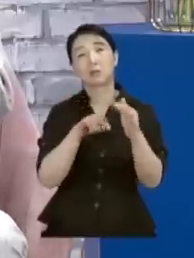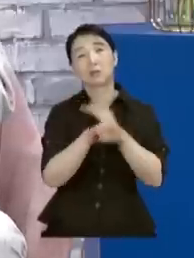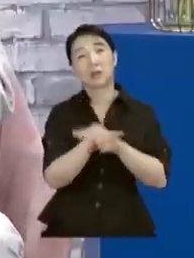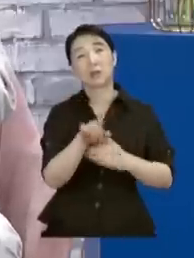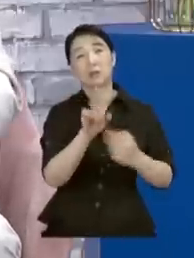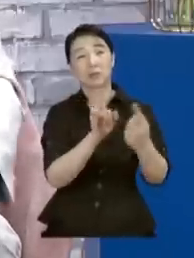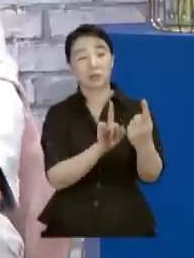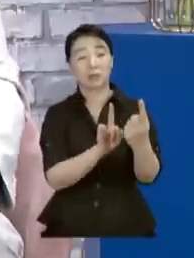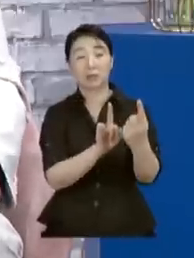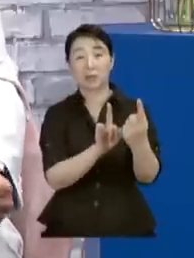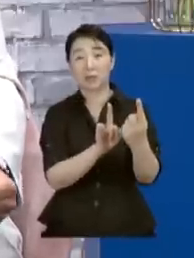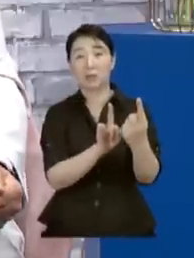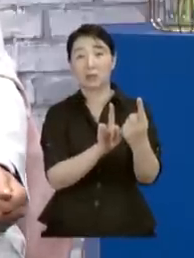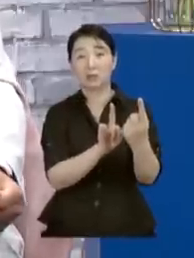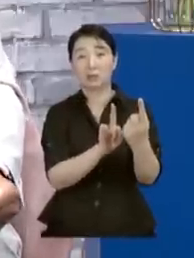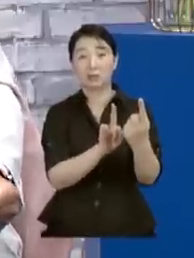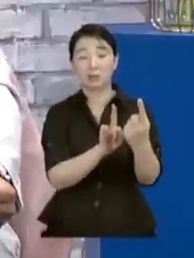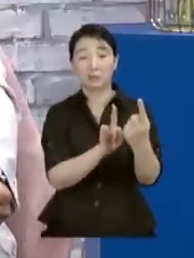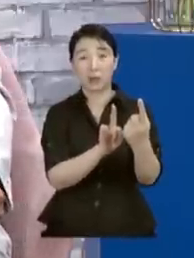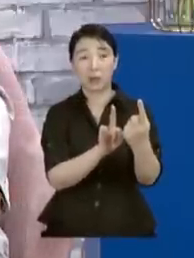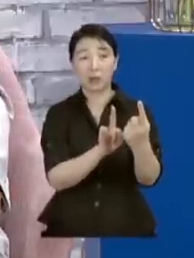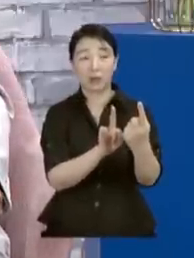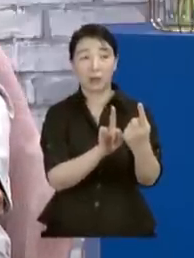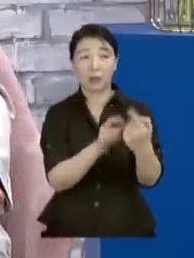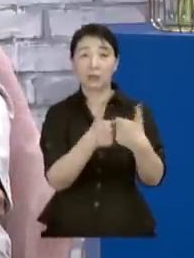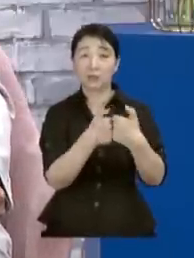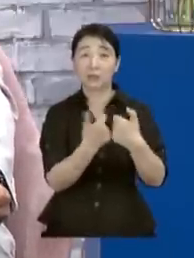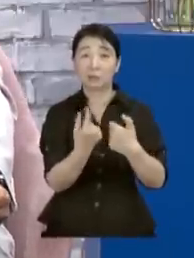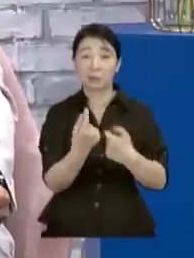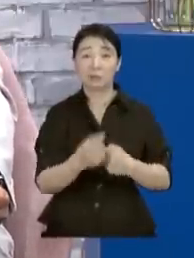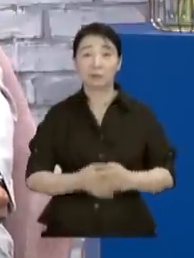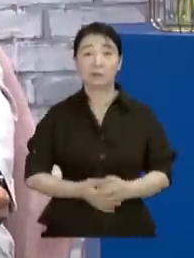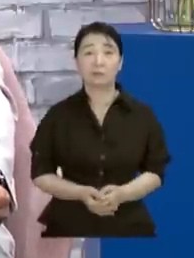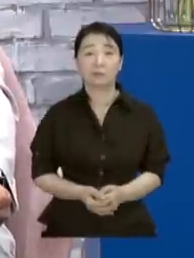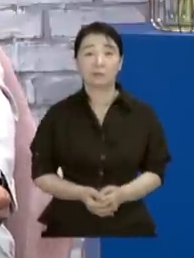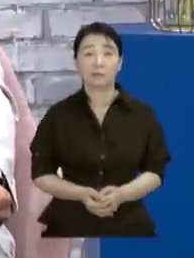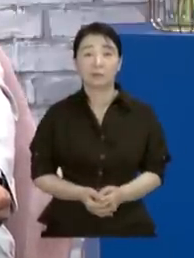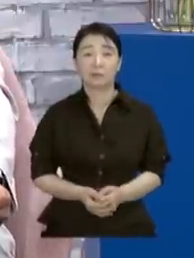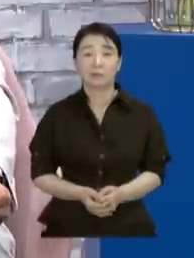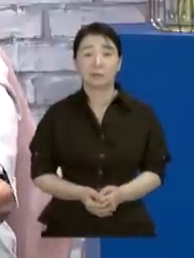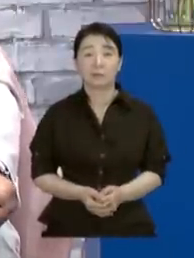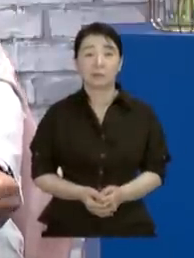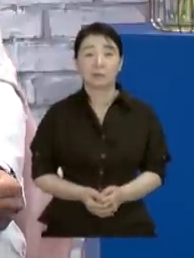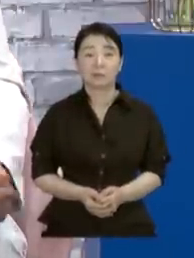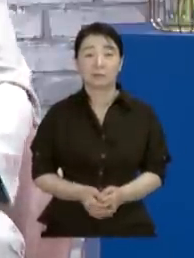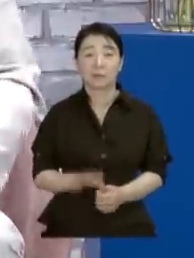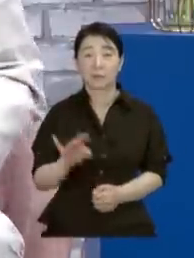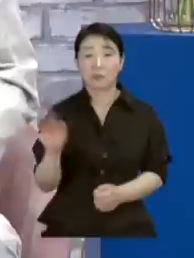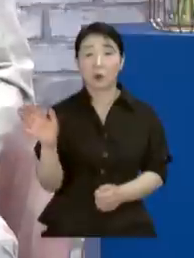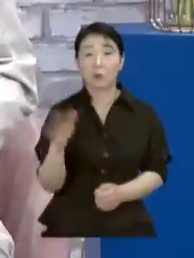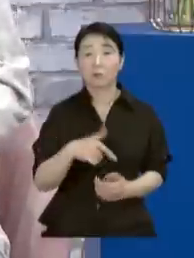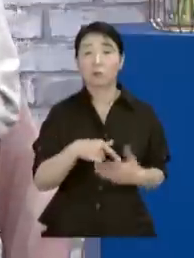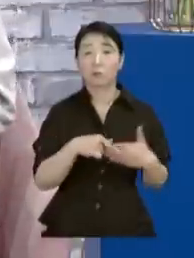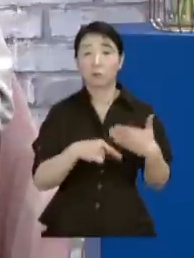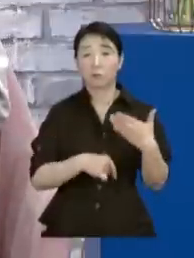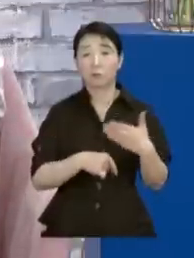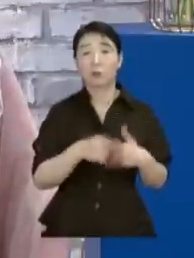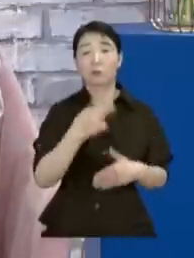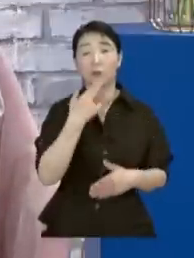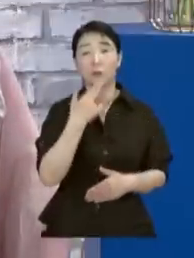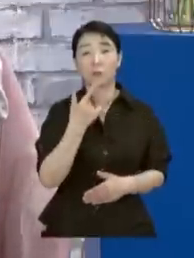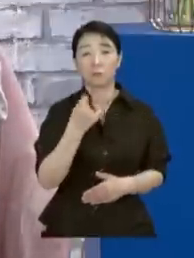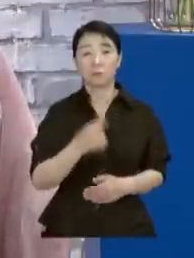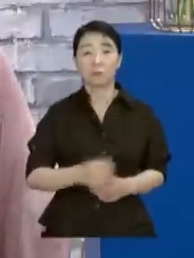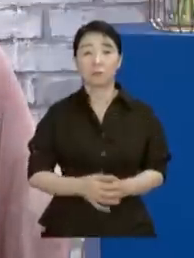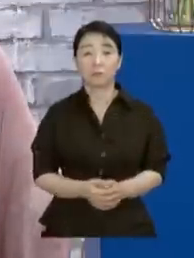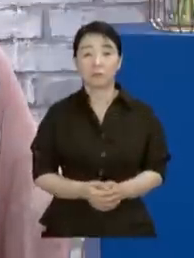1대1 맞춤형 상담을 하고 계시는 거잖아요. 네네. 1대1이에요. 예. 중요한 게. 예. 근데 처음부터 이런 프로그램이 있었던